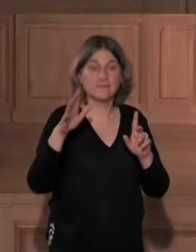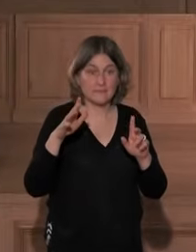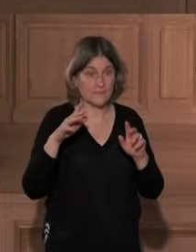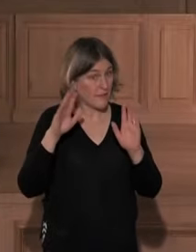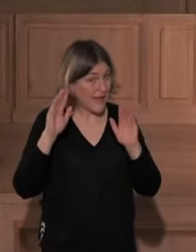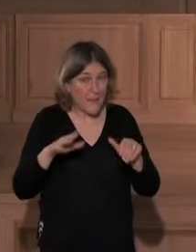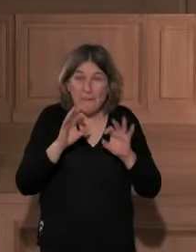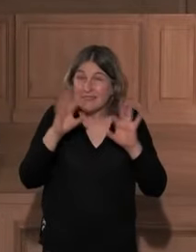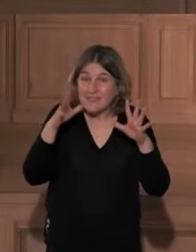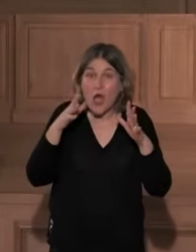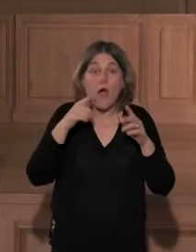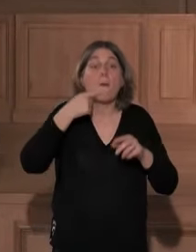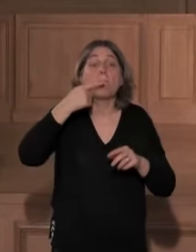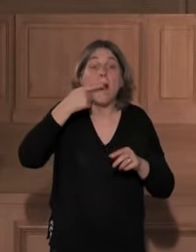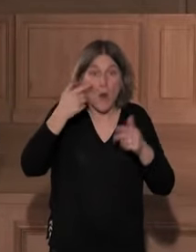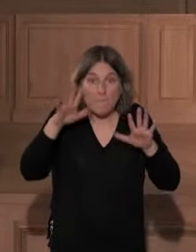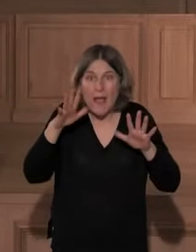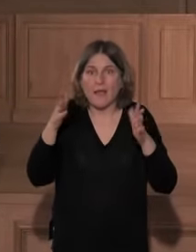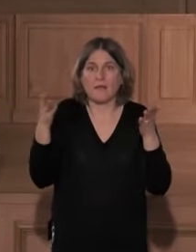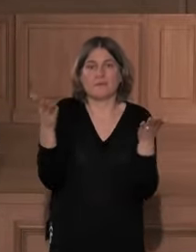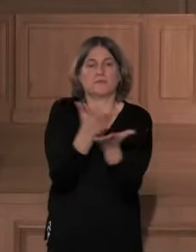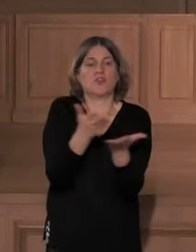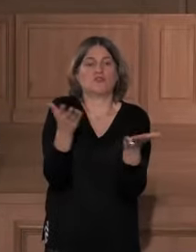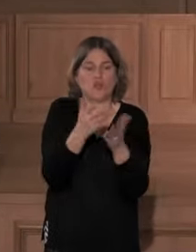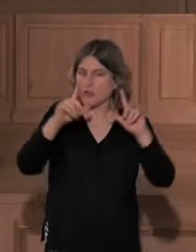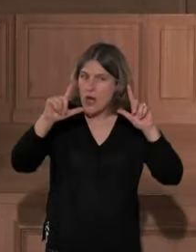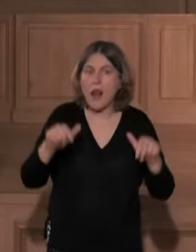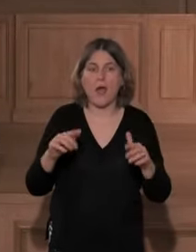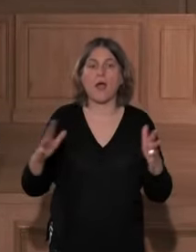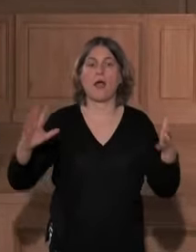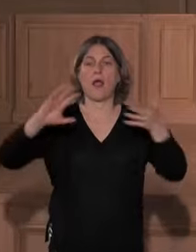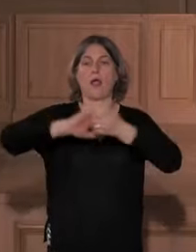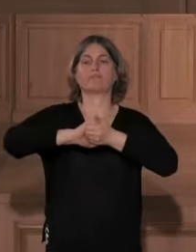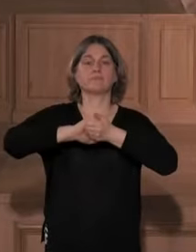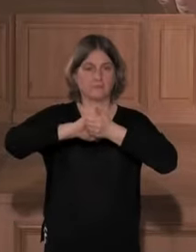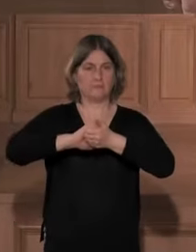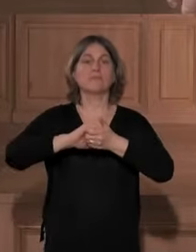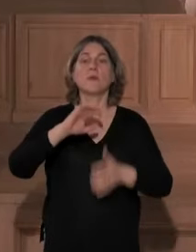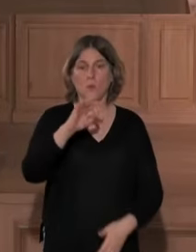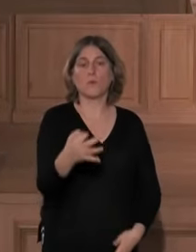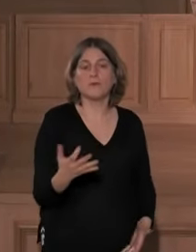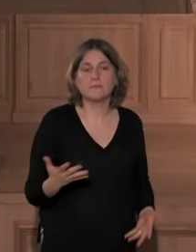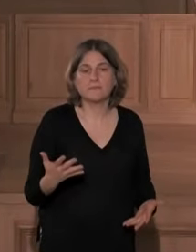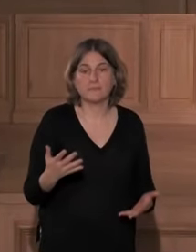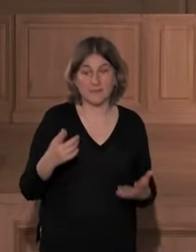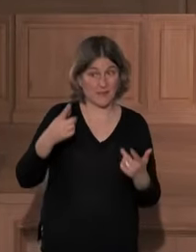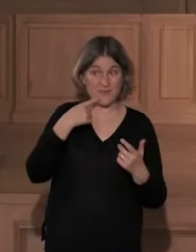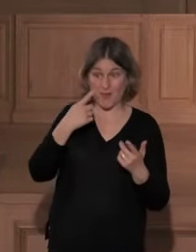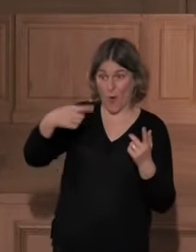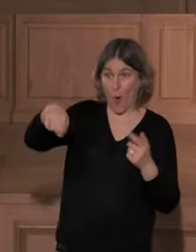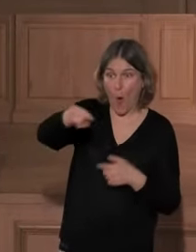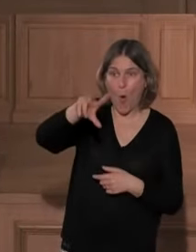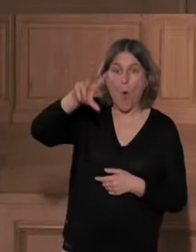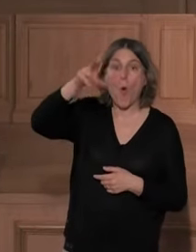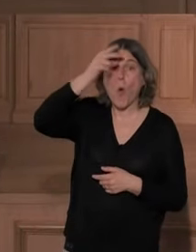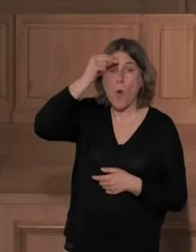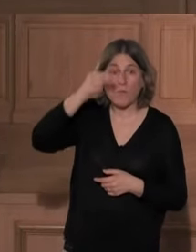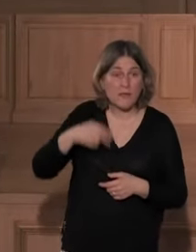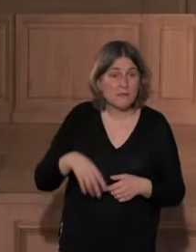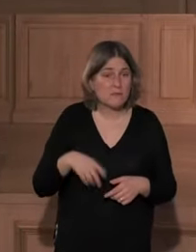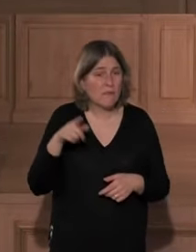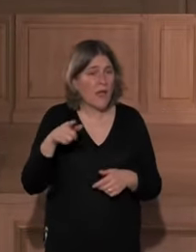amis, on peut, mais s'apitoyer pas. Ils voulaient vraiment. Ils ont compris une chose. C'est ce qu'on Le psy leur avait expliqué. Elle a dit, vous pouvez lui dire tout ce que